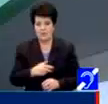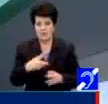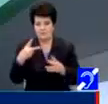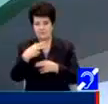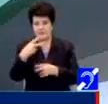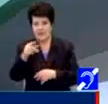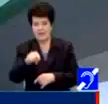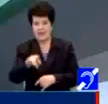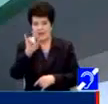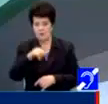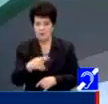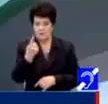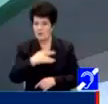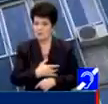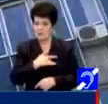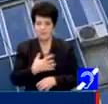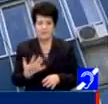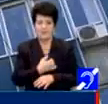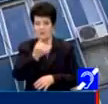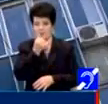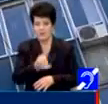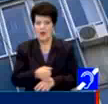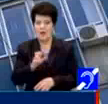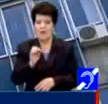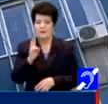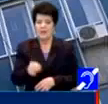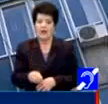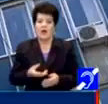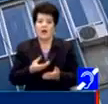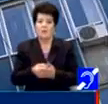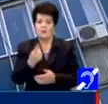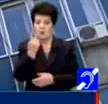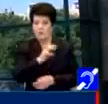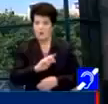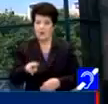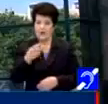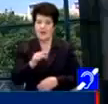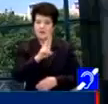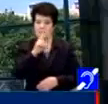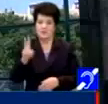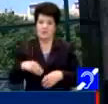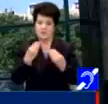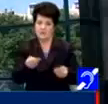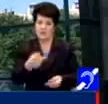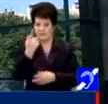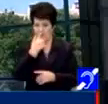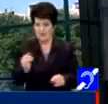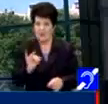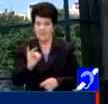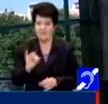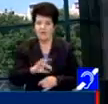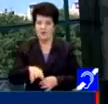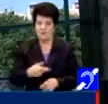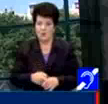geam. Până acum nu este niciun suspect, deși banca a pus la bătaie o recompensă de 1 milion de lei celor care oferă informații despre infractori.